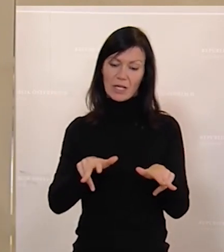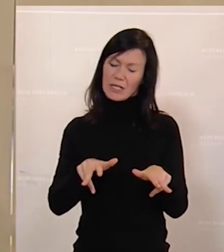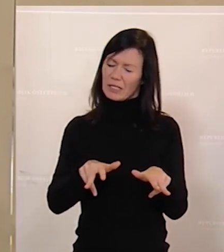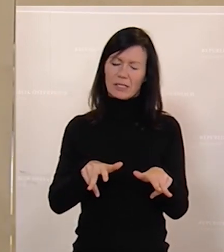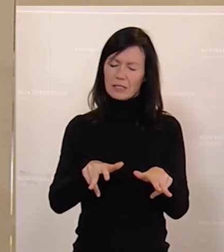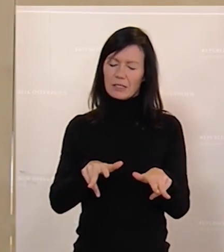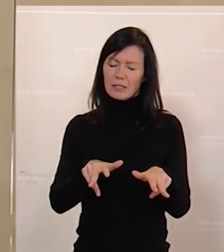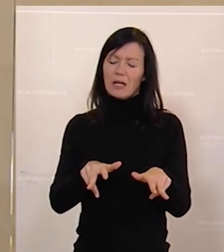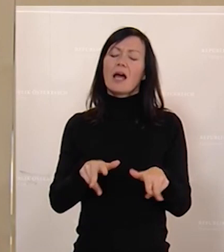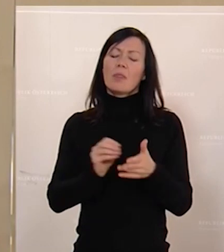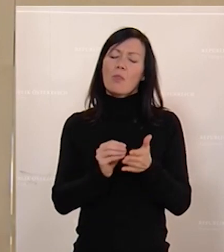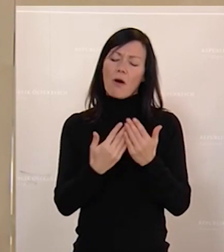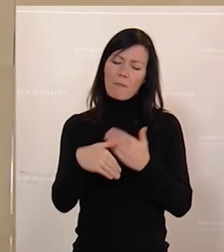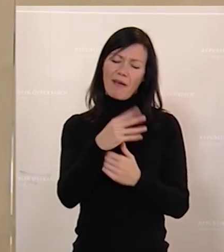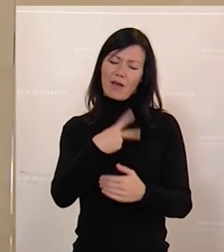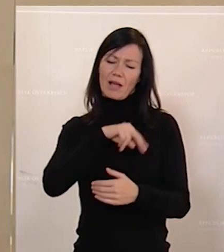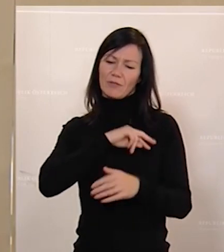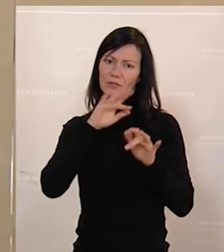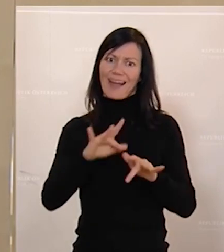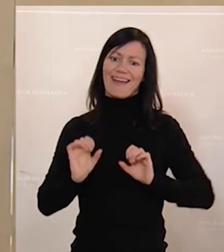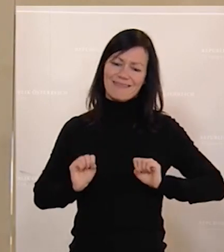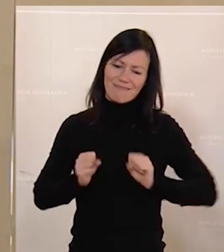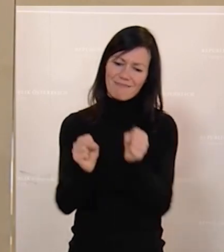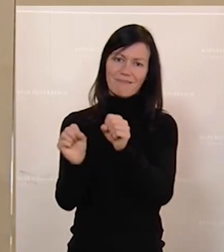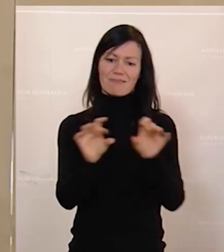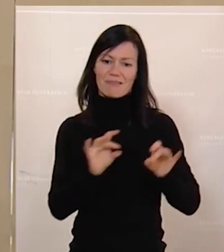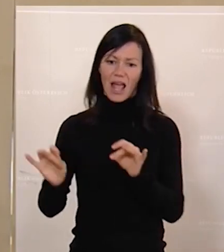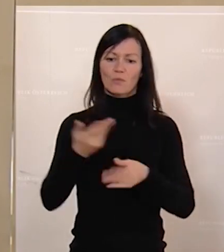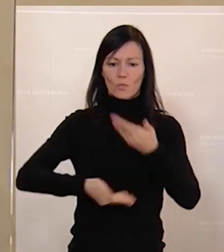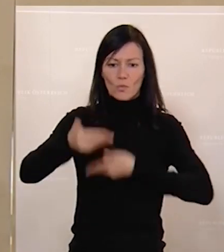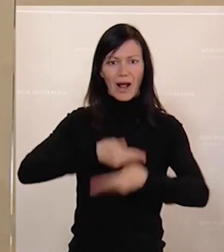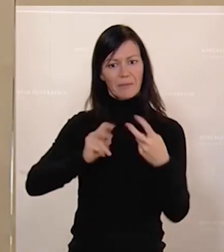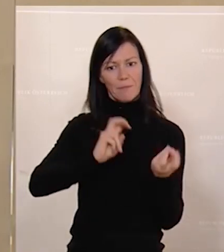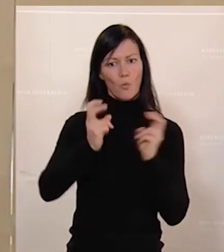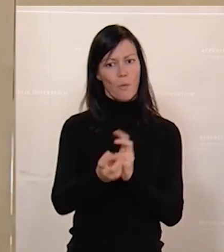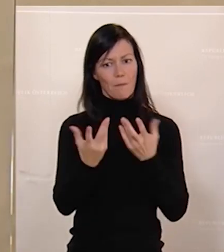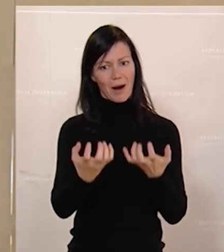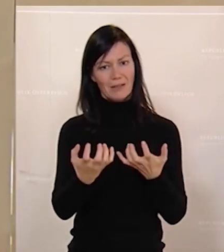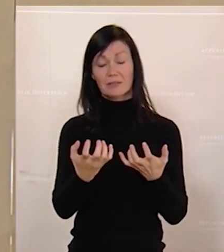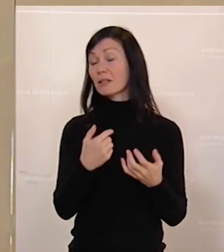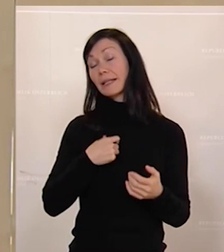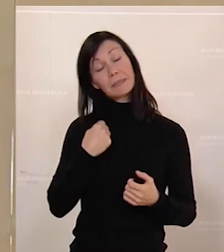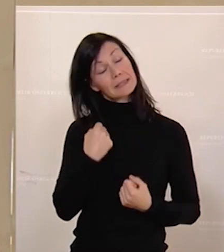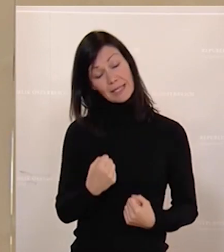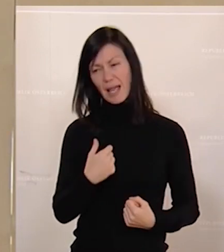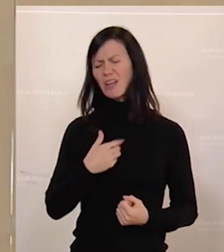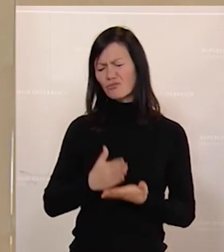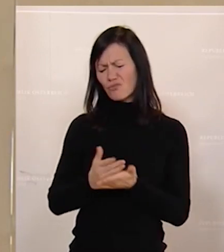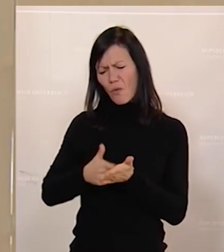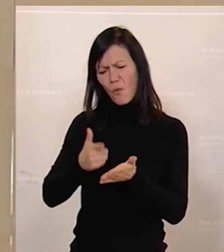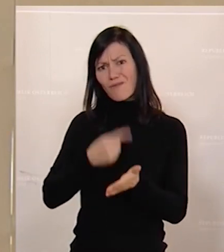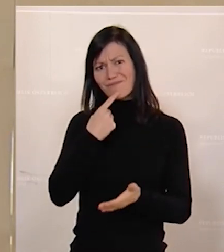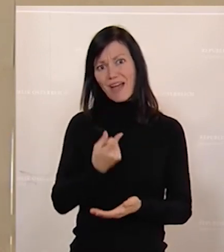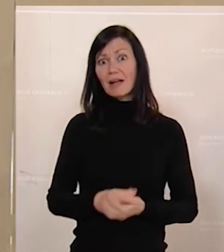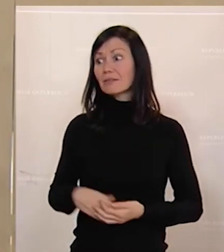große Verantwortung gibt für Tatkraft und Handlungsfähigkeit. Ich bin davon überzeugt, und das habe ich schon ein paar Mal gesagt, dass unser Land in den